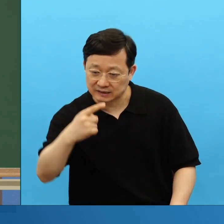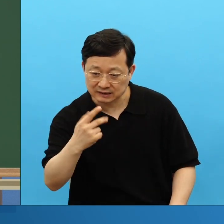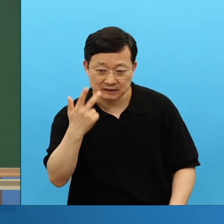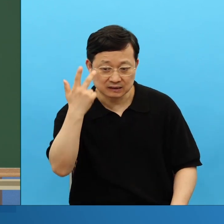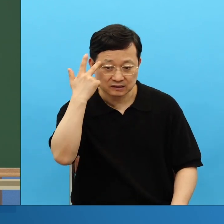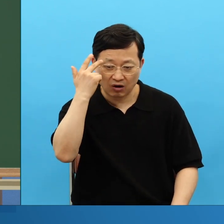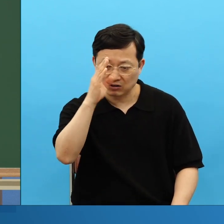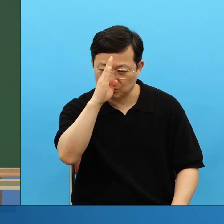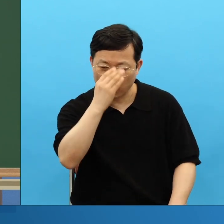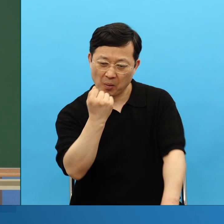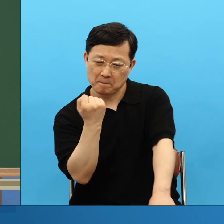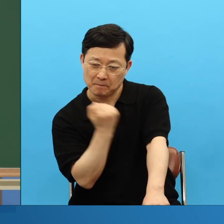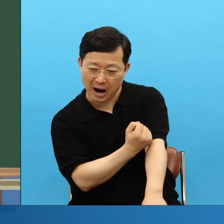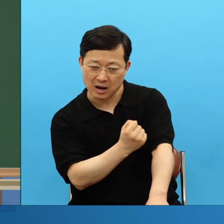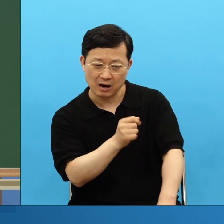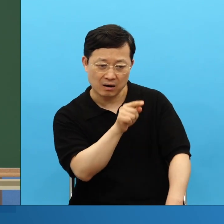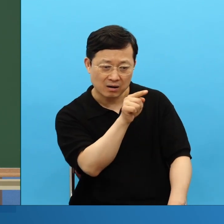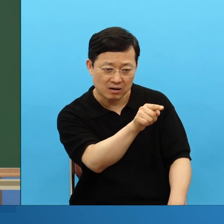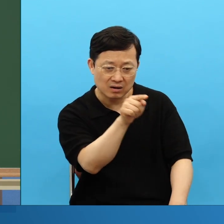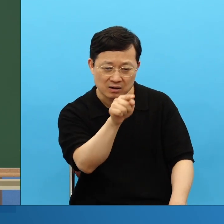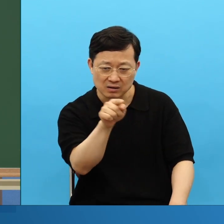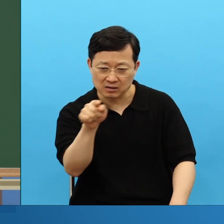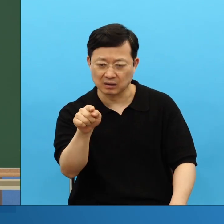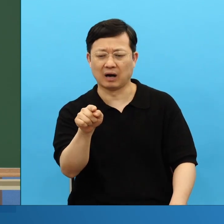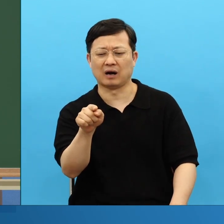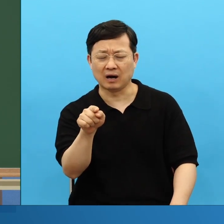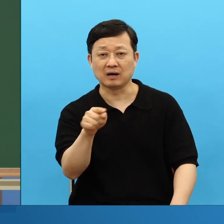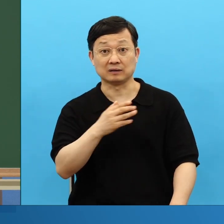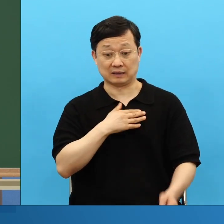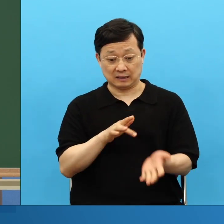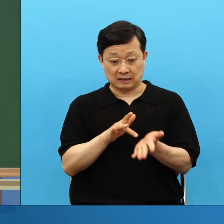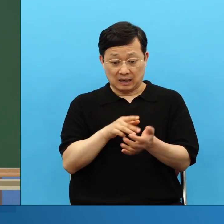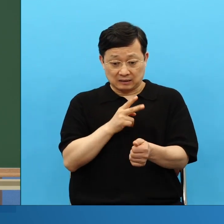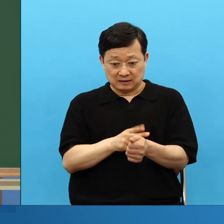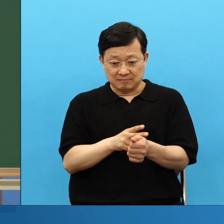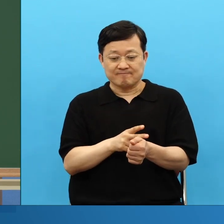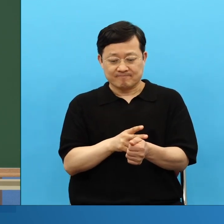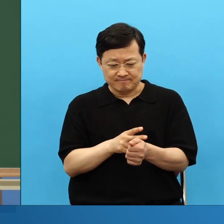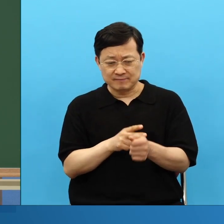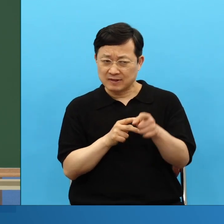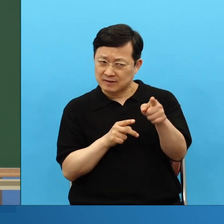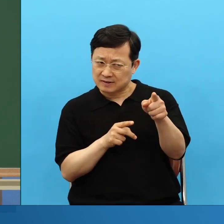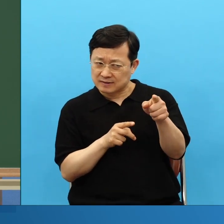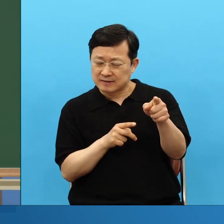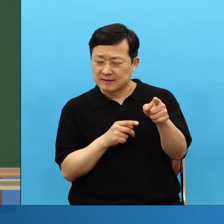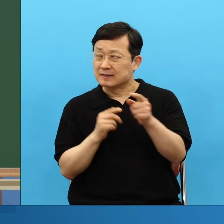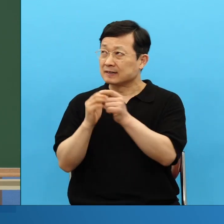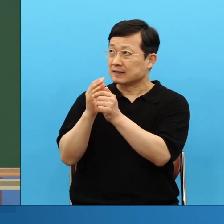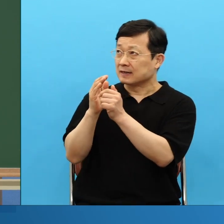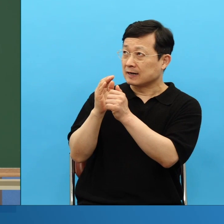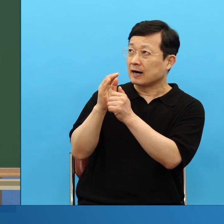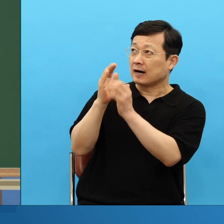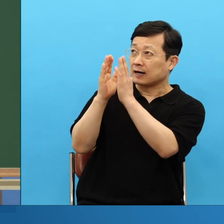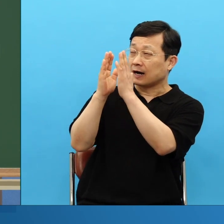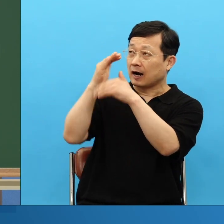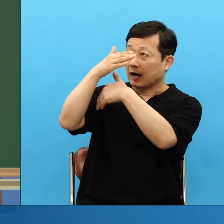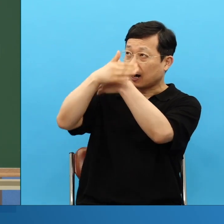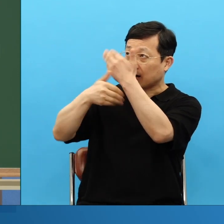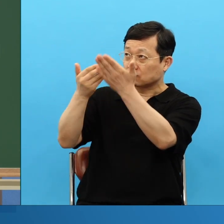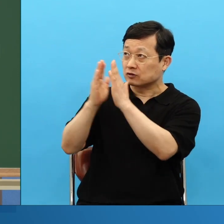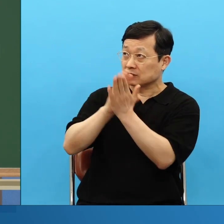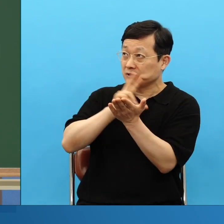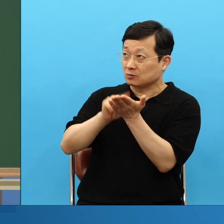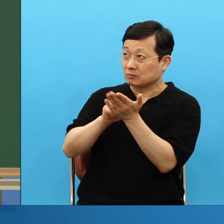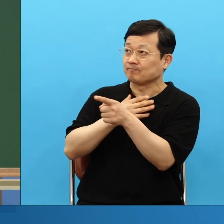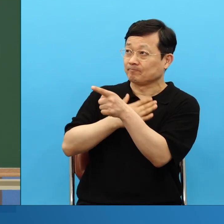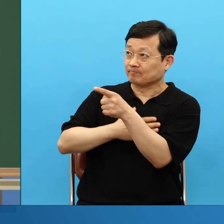마약. 그래서 저에게는 약사니까 아무래도 이 마지막 기도 제목이 늘 남아 있었던 거죠. 이 다락방